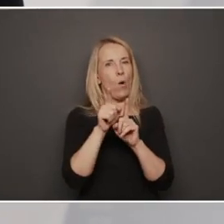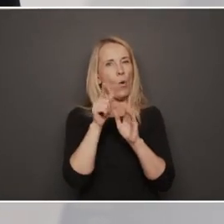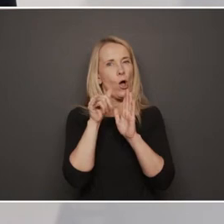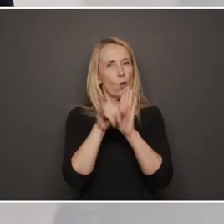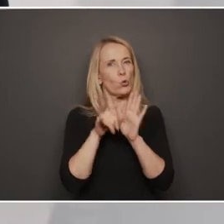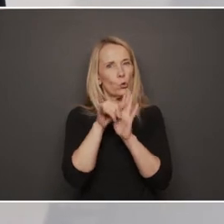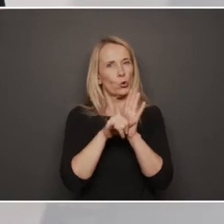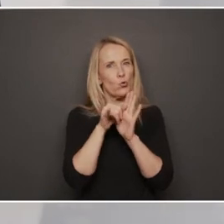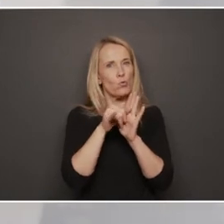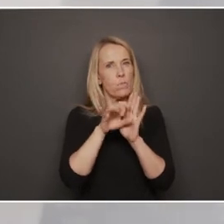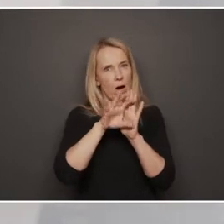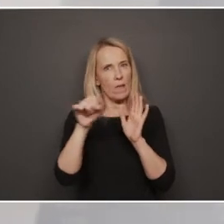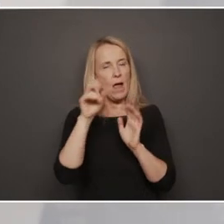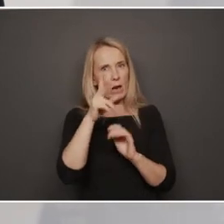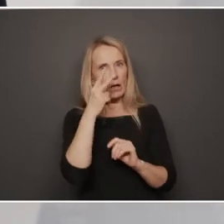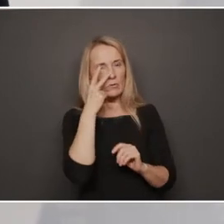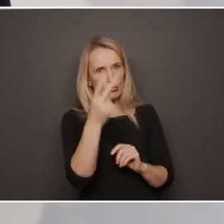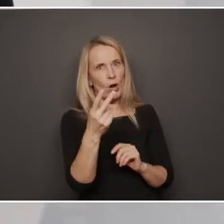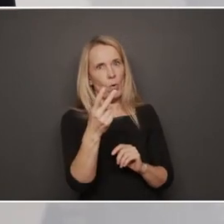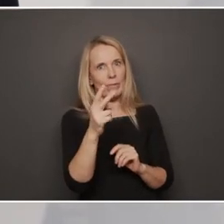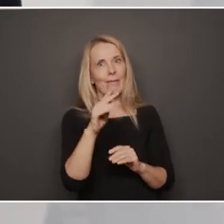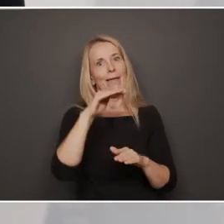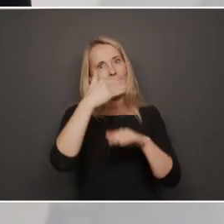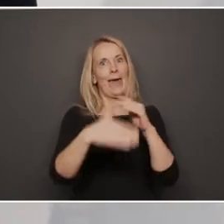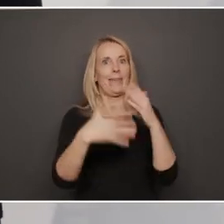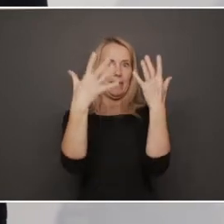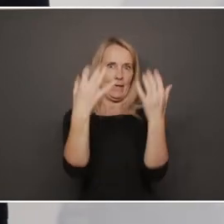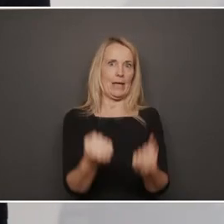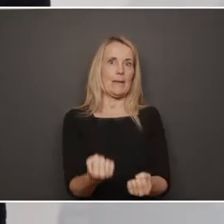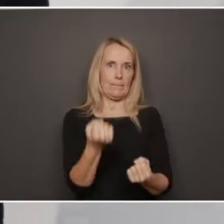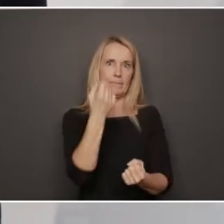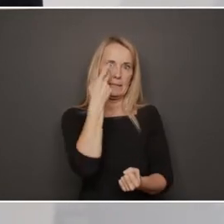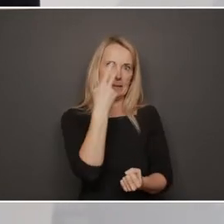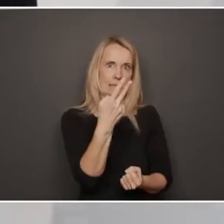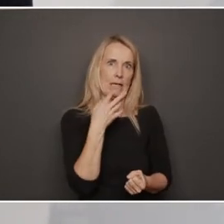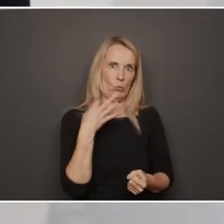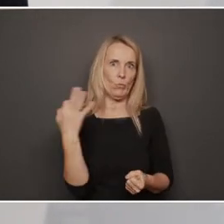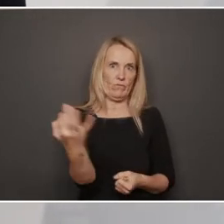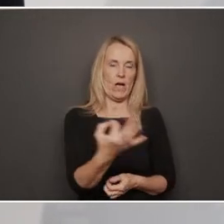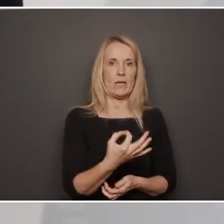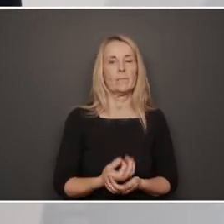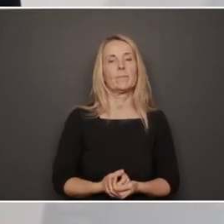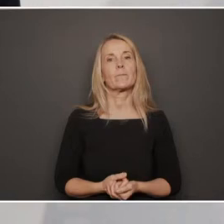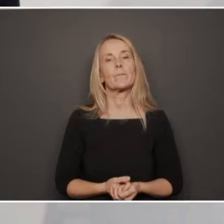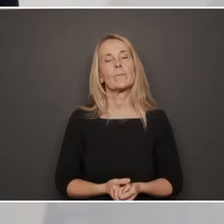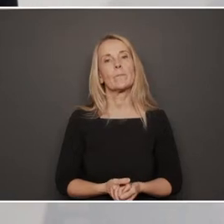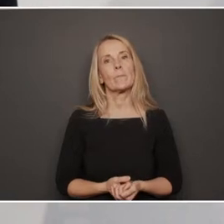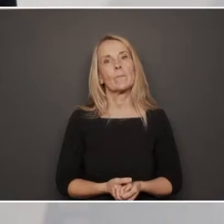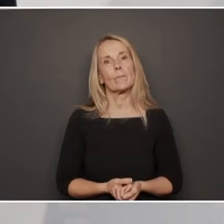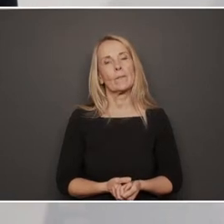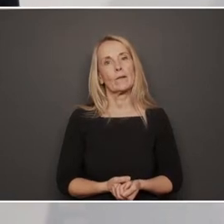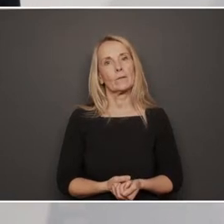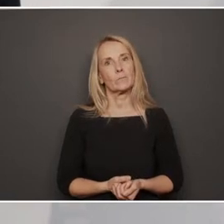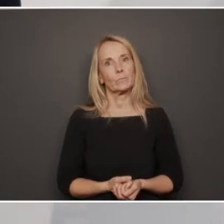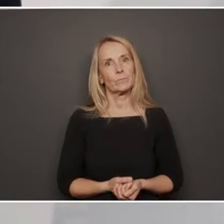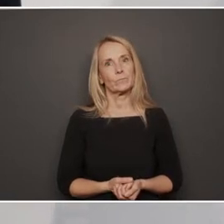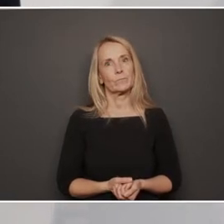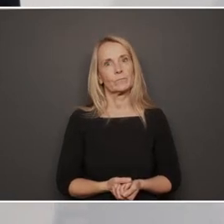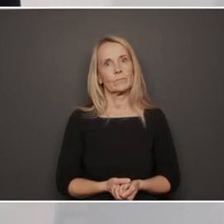zur Verfügung steht, dann das Endergebnis dieser Umfrage präsentieren.